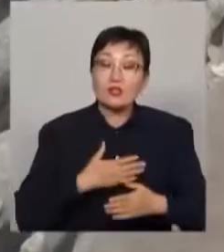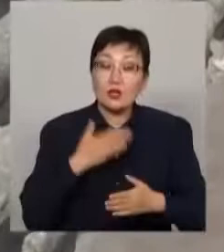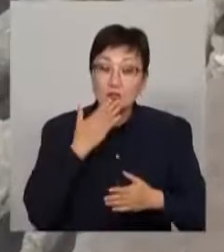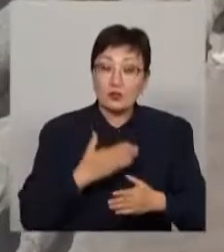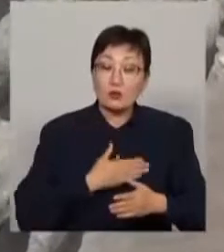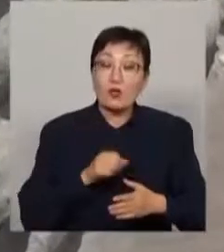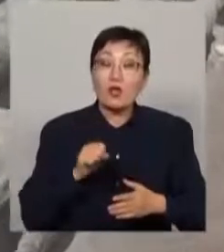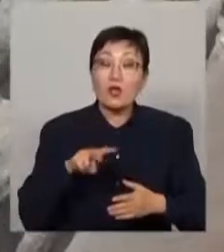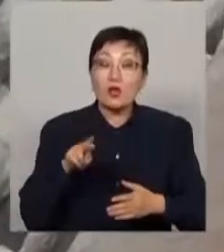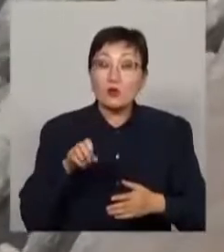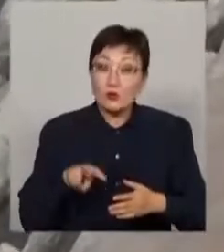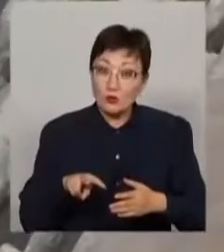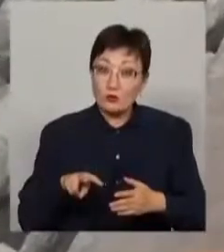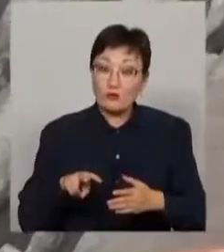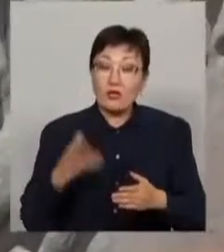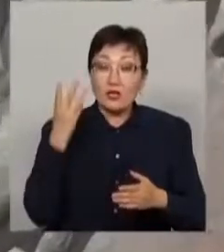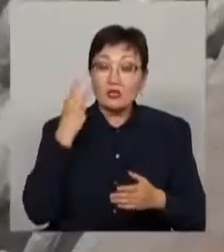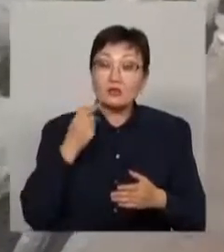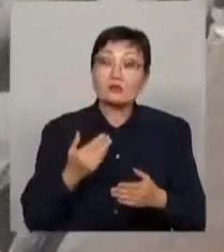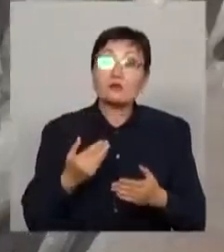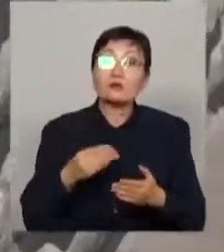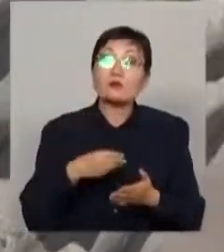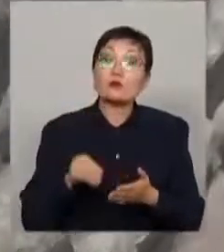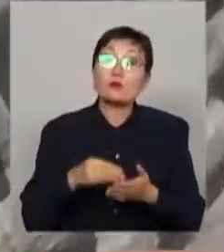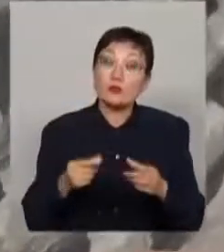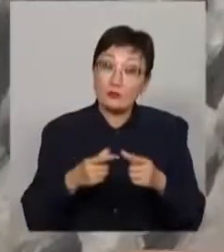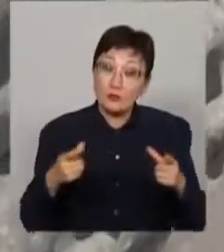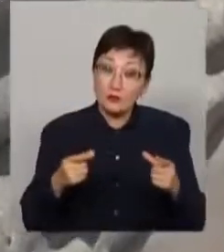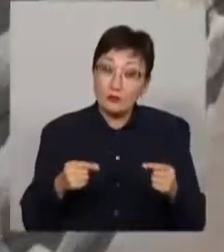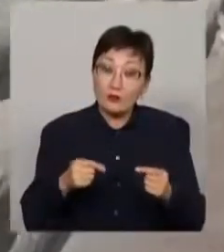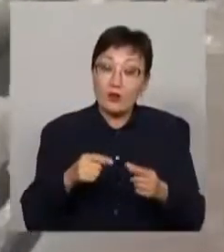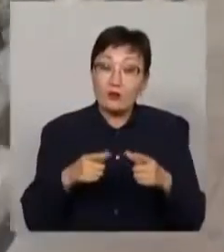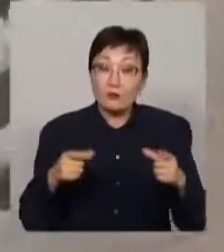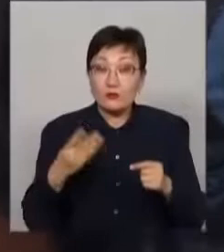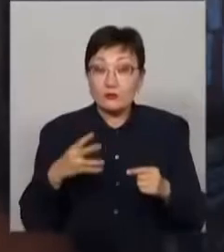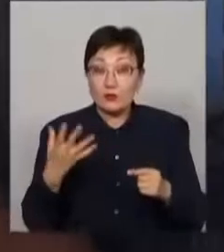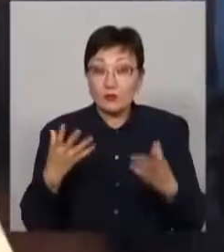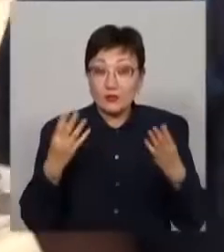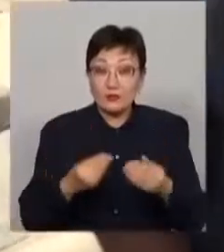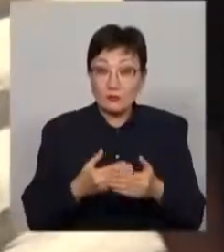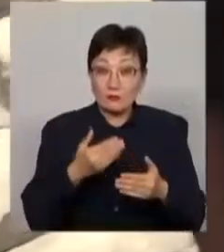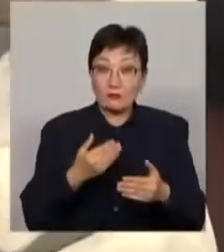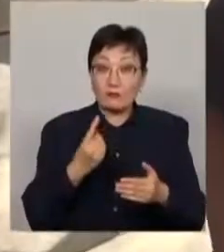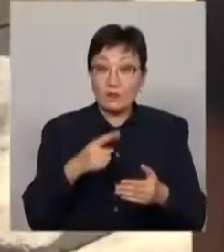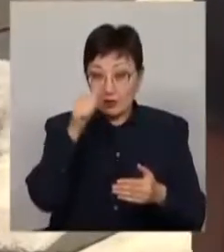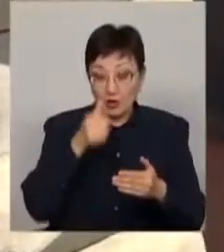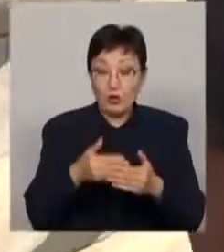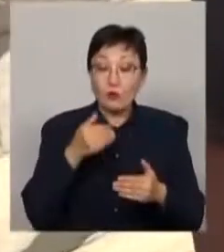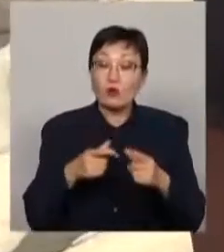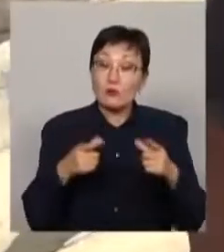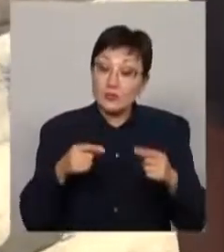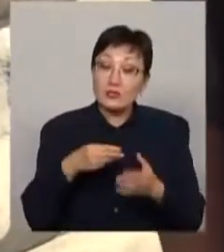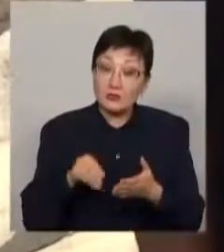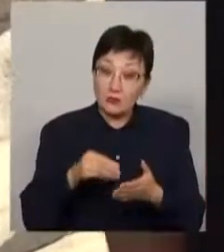Алакөл. А когда брали билет? Билеты брали за 45 дней. Бір ай бұрын. Бір ай бұрын. Билет